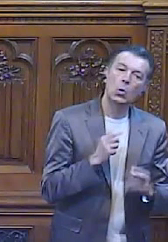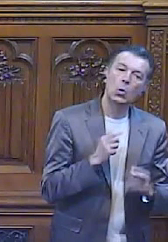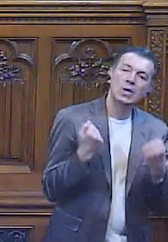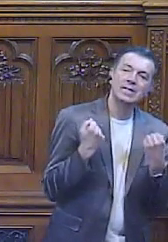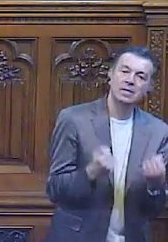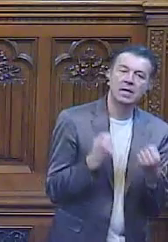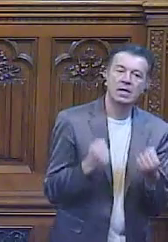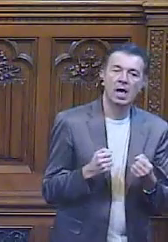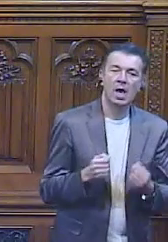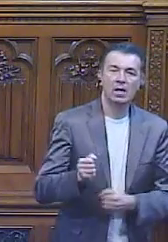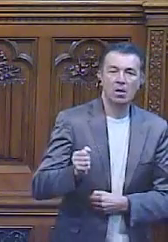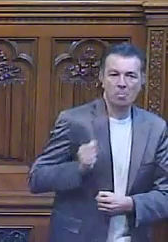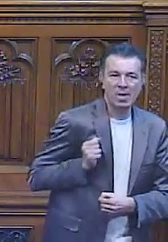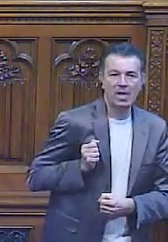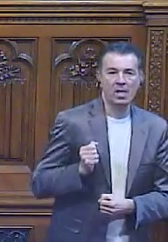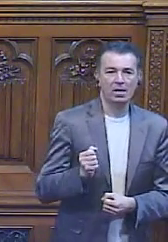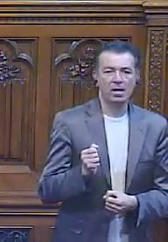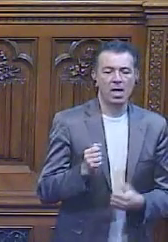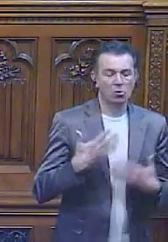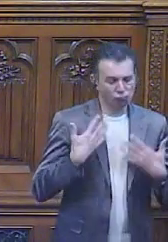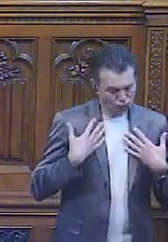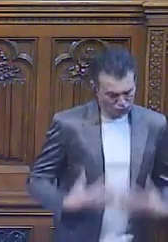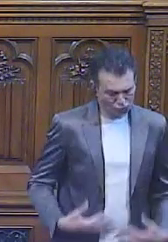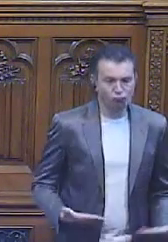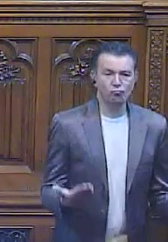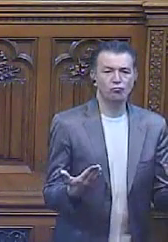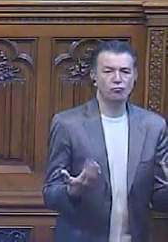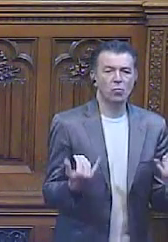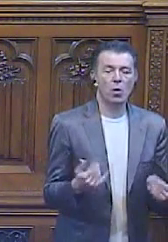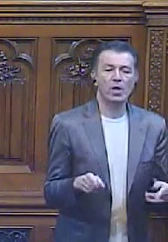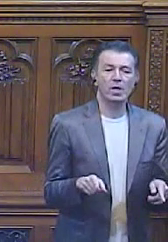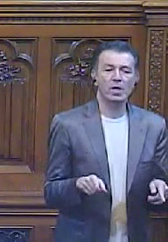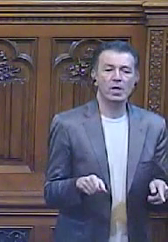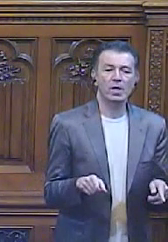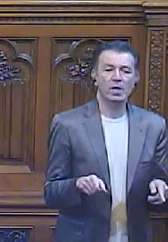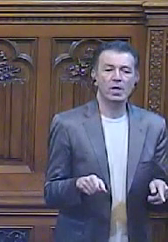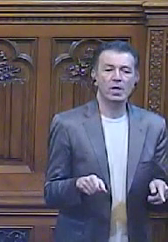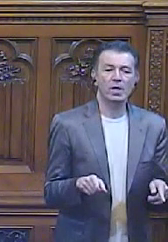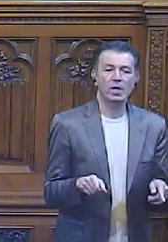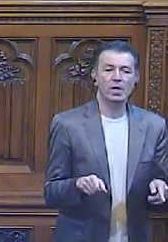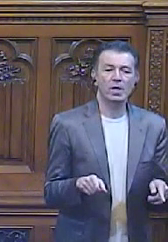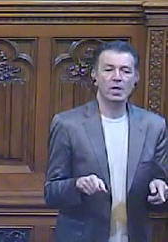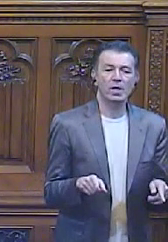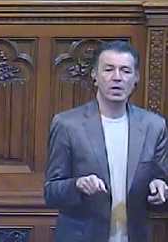Sicherheit im militärischen und im physischen Sinn. Wir haben ja heute das